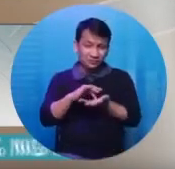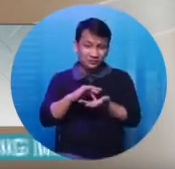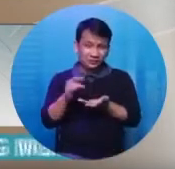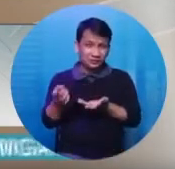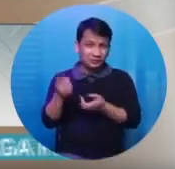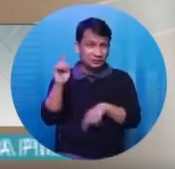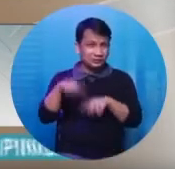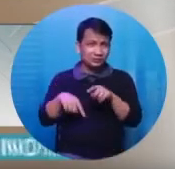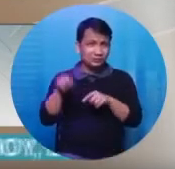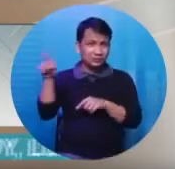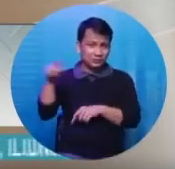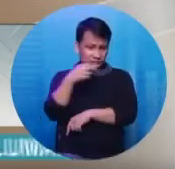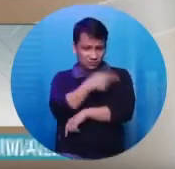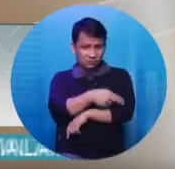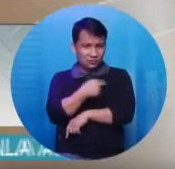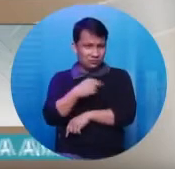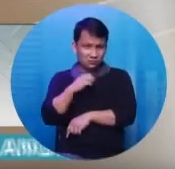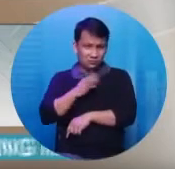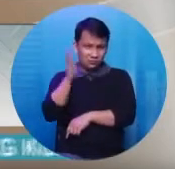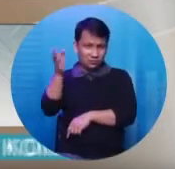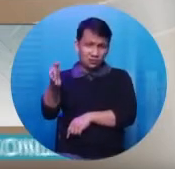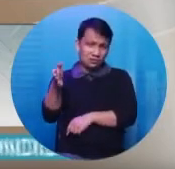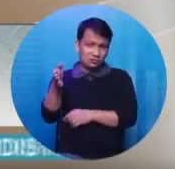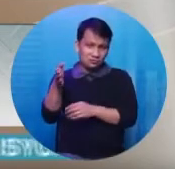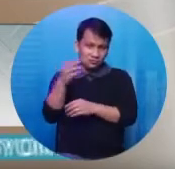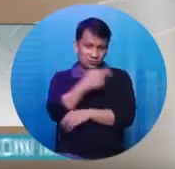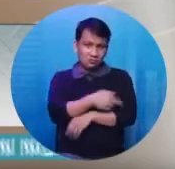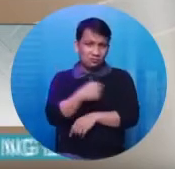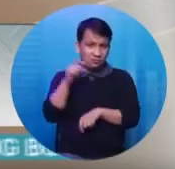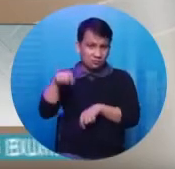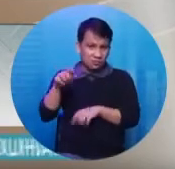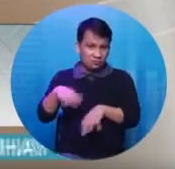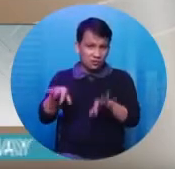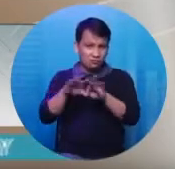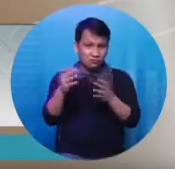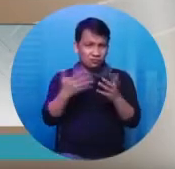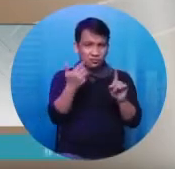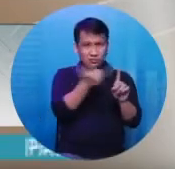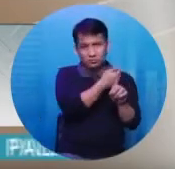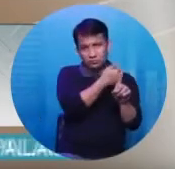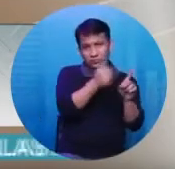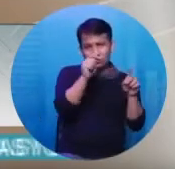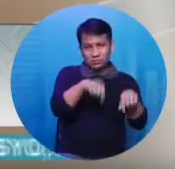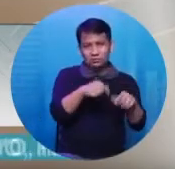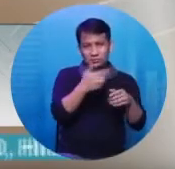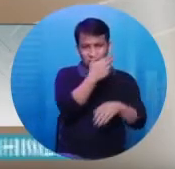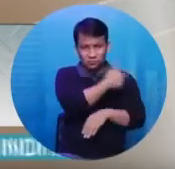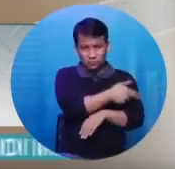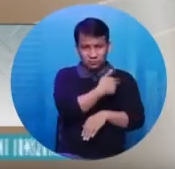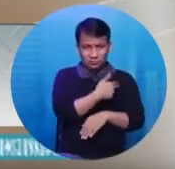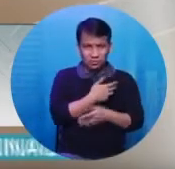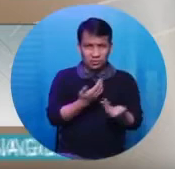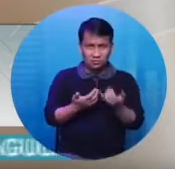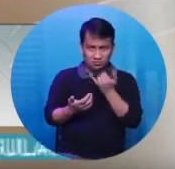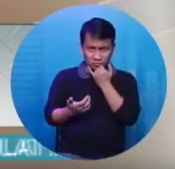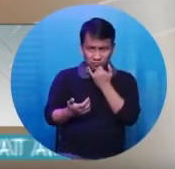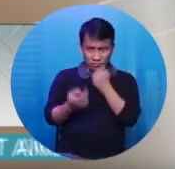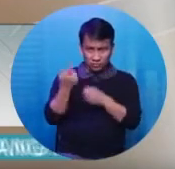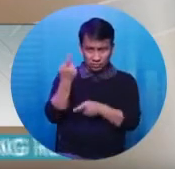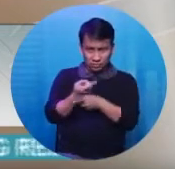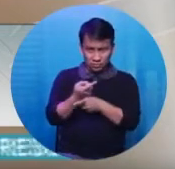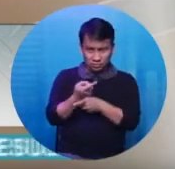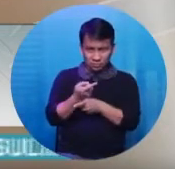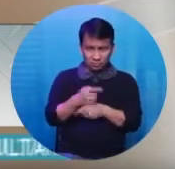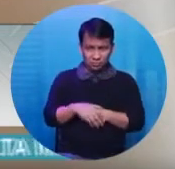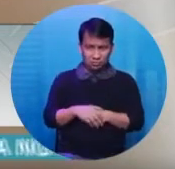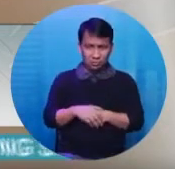lang tinatabla raw siya ng ospital na pinuntahan niya dahil dapat daw kung saan siya sinaktan, doon siya magpapa-ospital, which I think is BS. So,